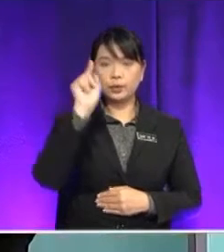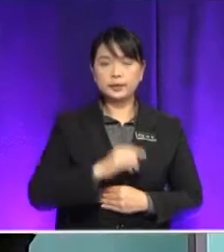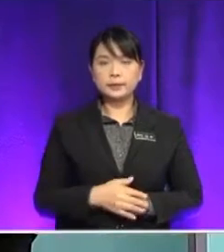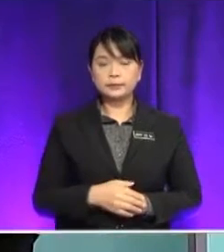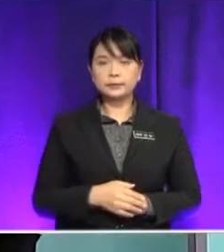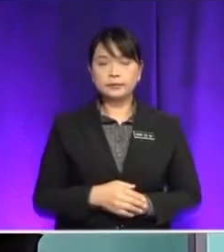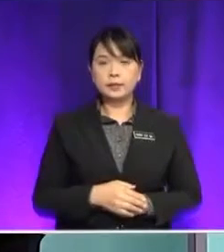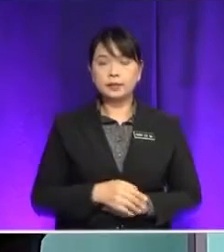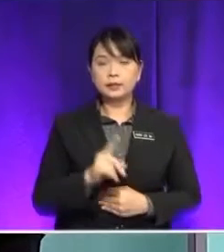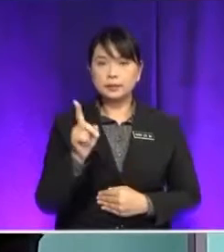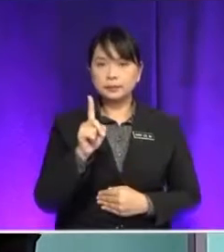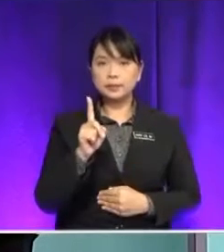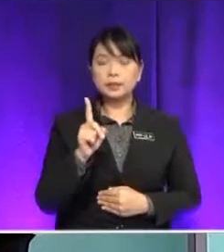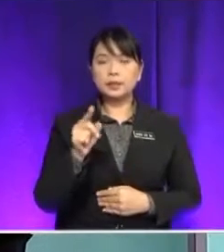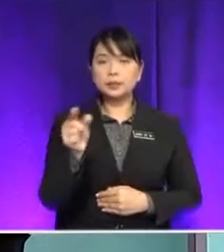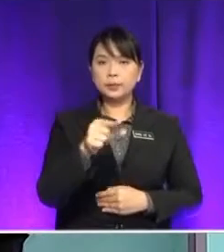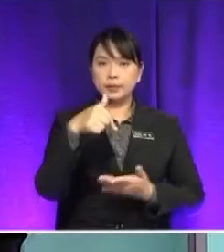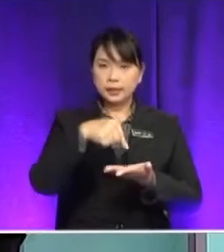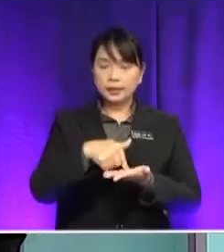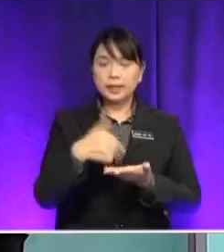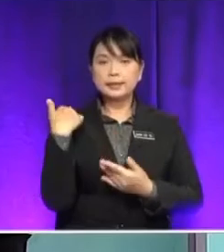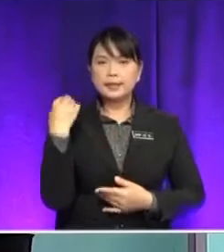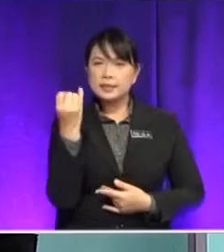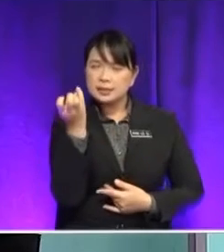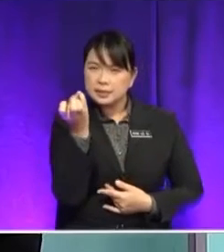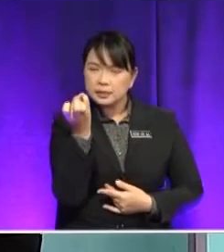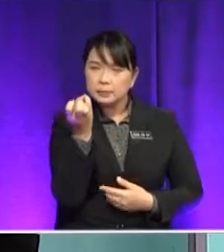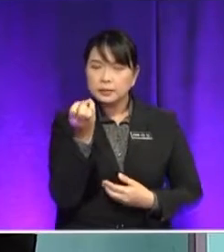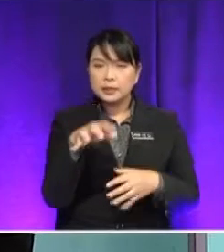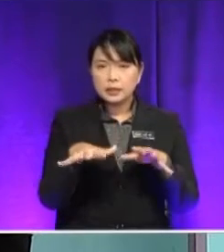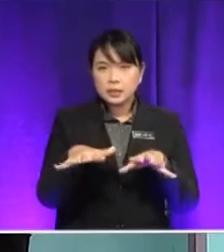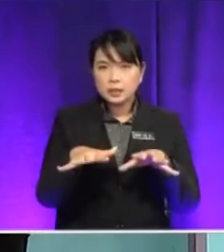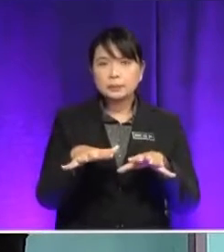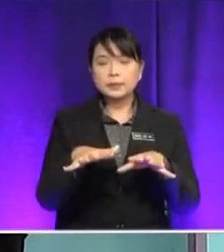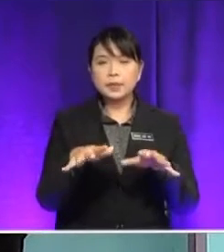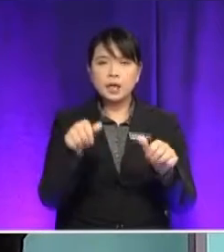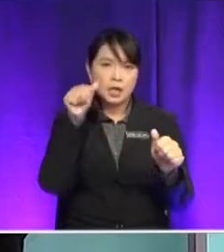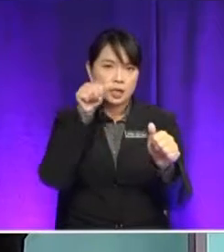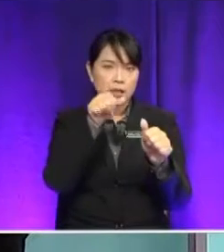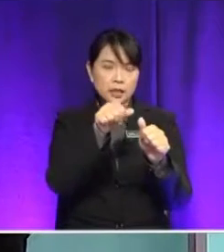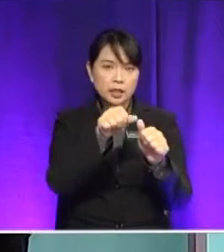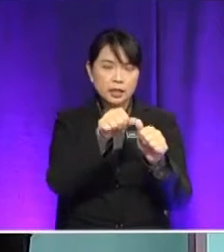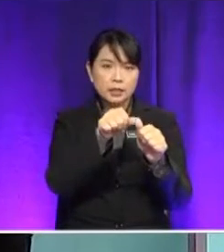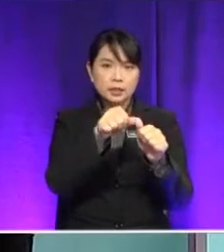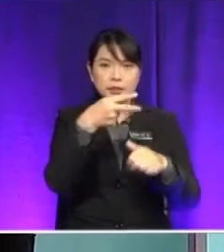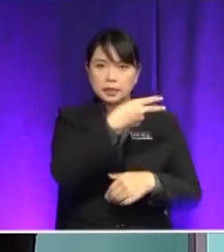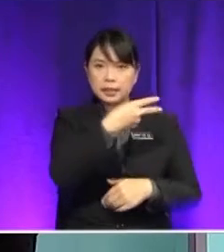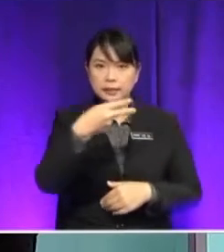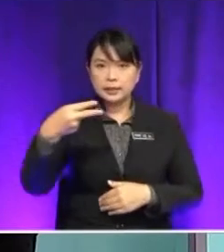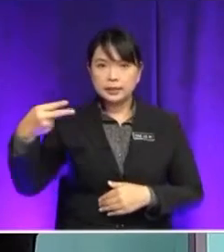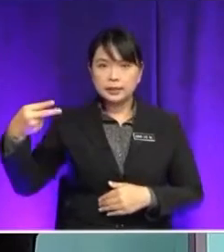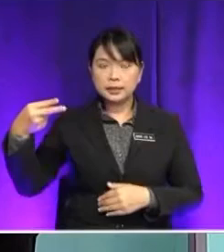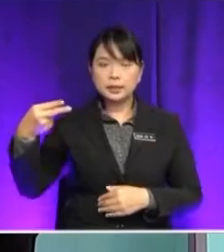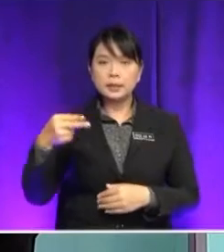oke dimana gelombang menuju yaitu Zahrah bergetar pada arah yang selari sepatunya kemaslah